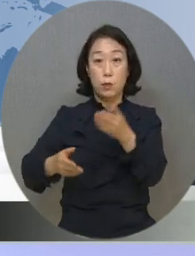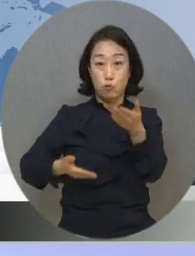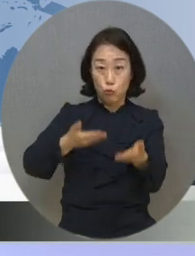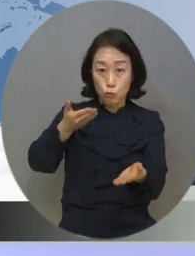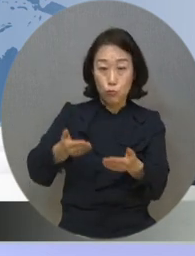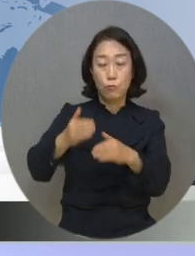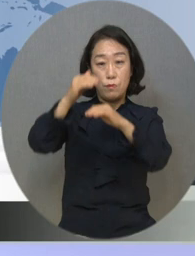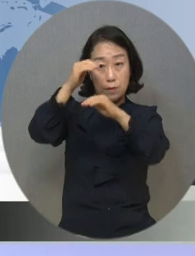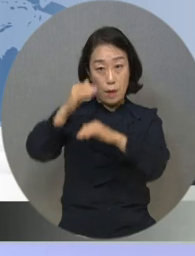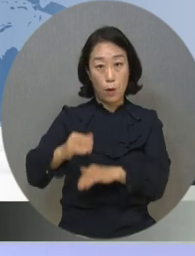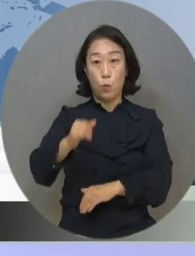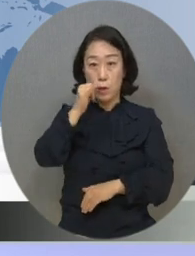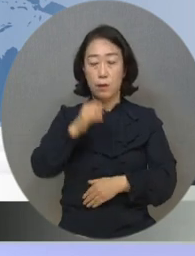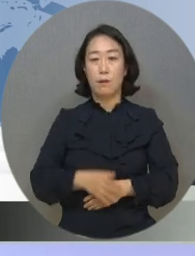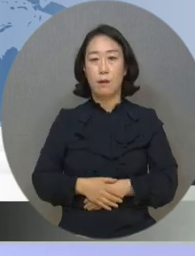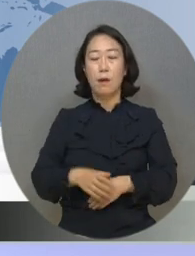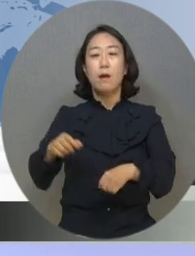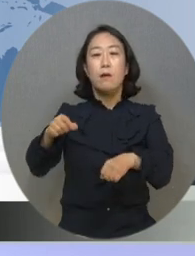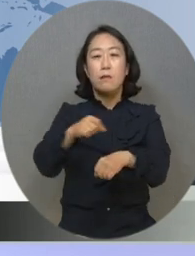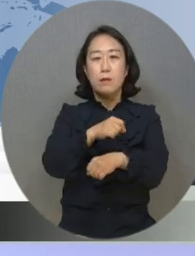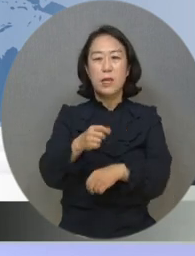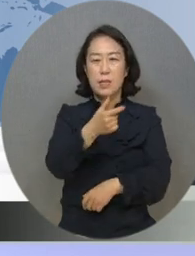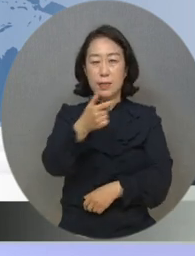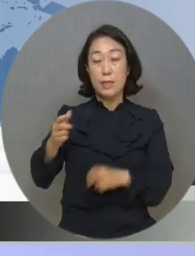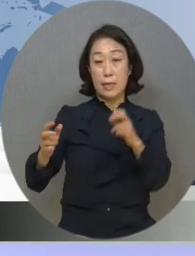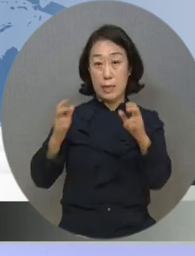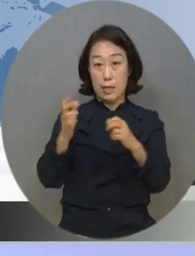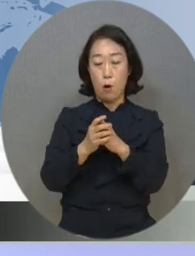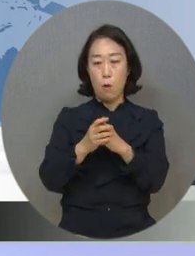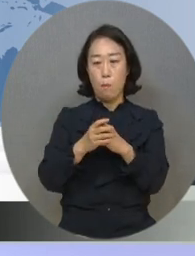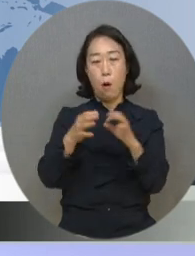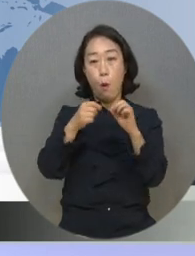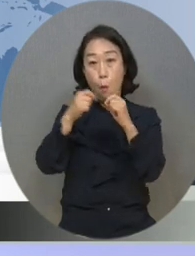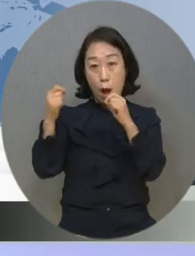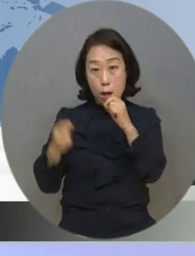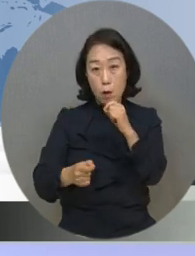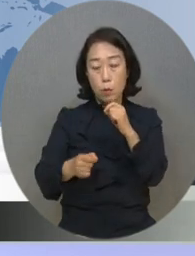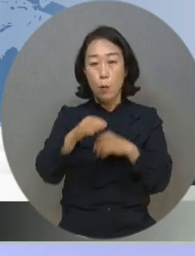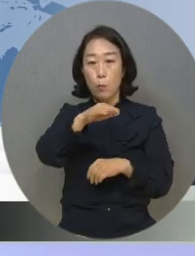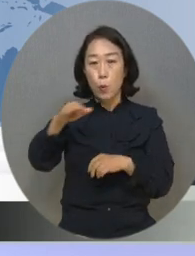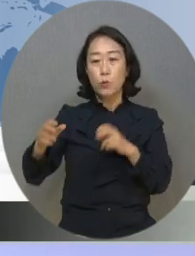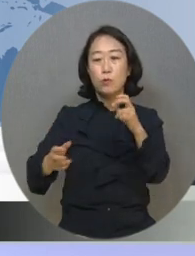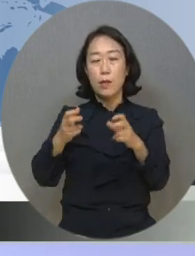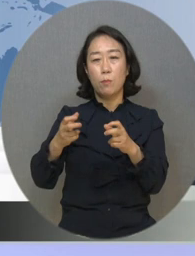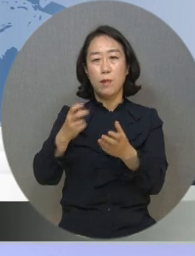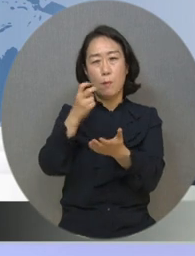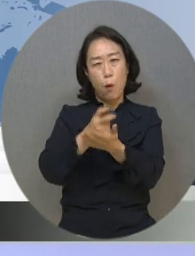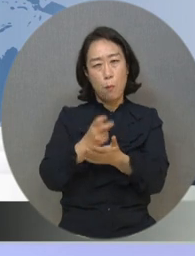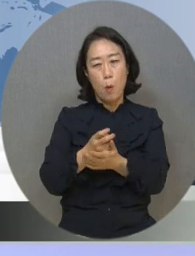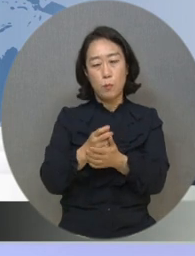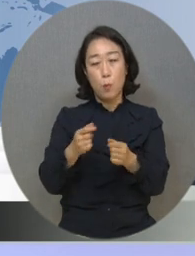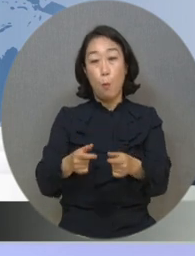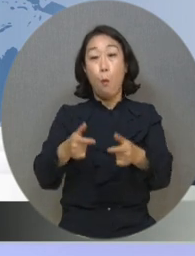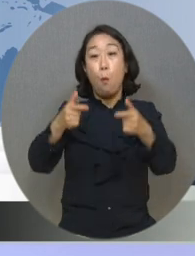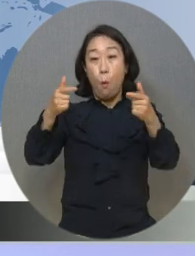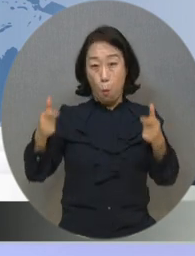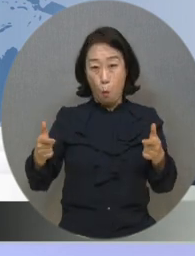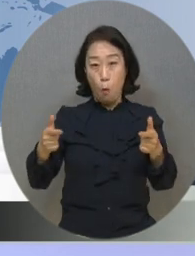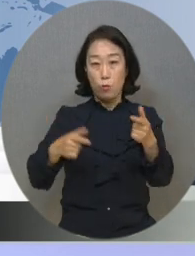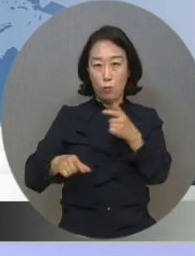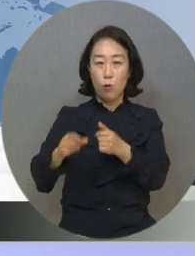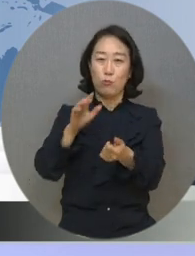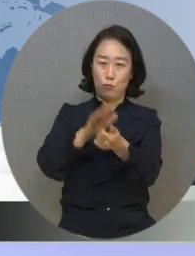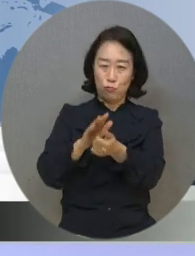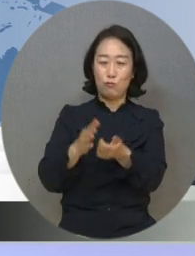위한 내용을 담았는데요. 특히 대기업의 자회사용 표준사업장 설립 규정을 완화하고 확대 지원한다는